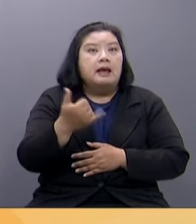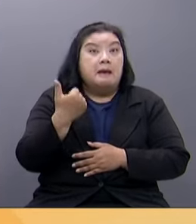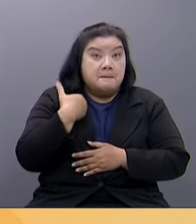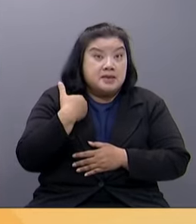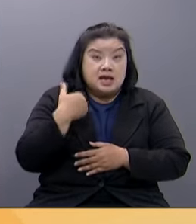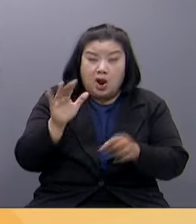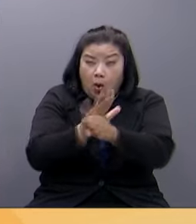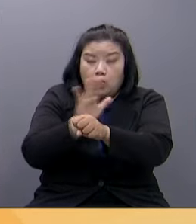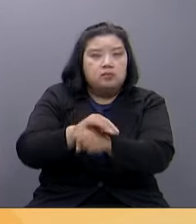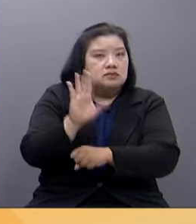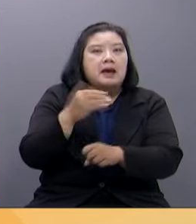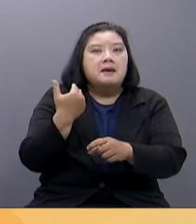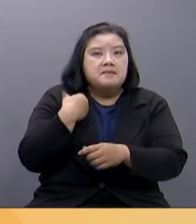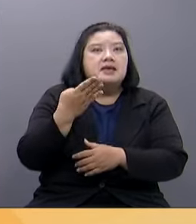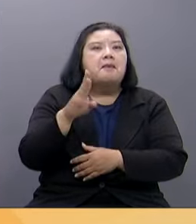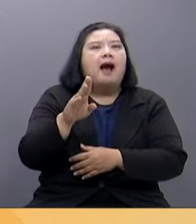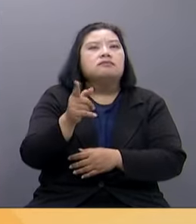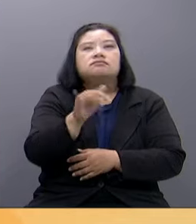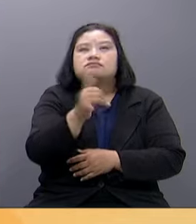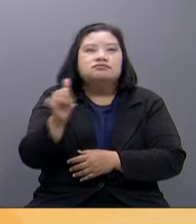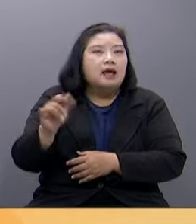ไมใชทุกตัวซึมจะมีชื่อที่มรสอยู่